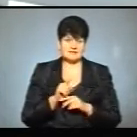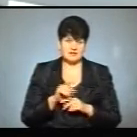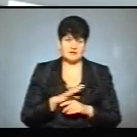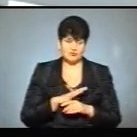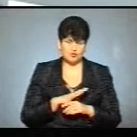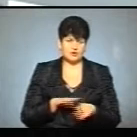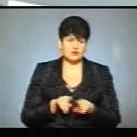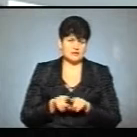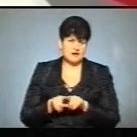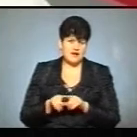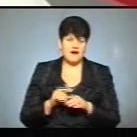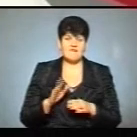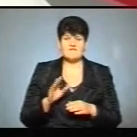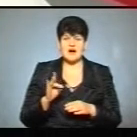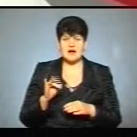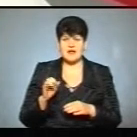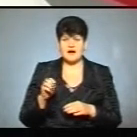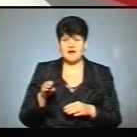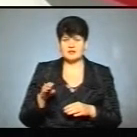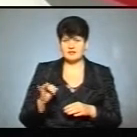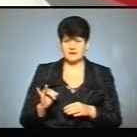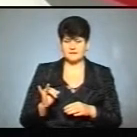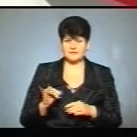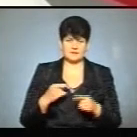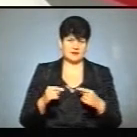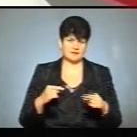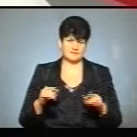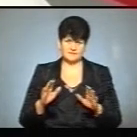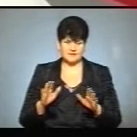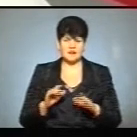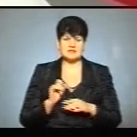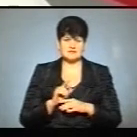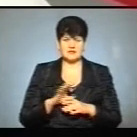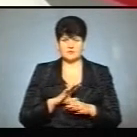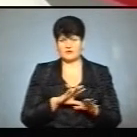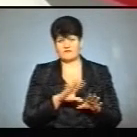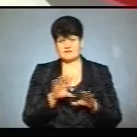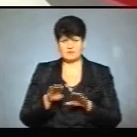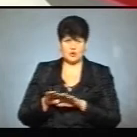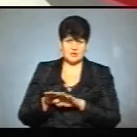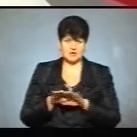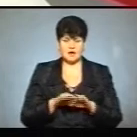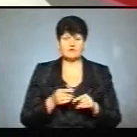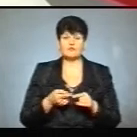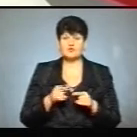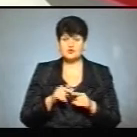варіанти цих завдань мали розбіжності, але завдання були всім однакові. В цьому і